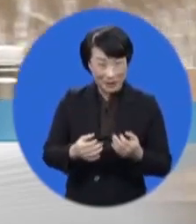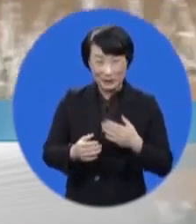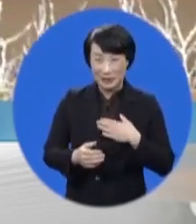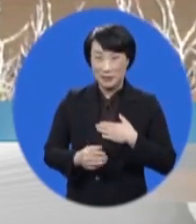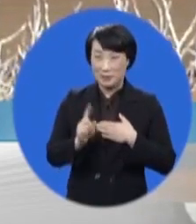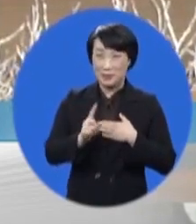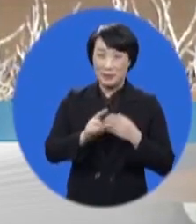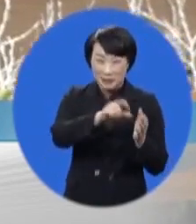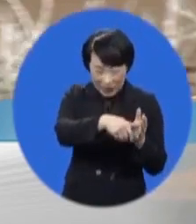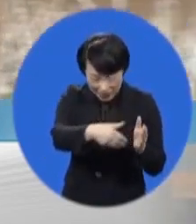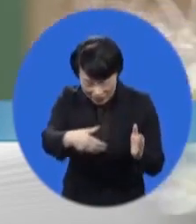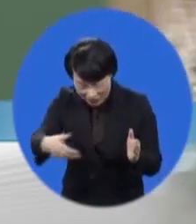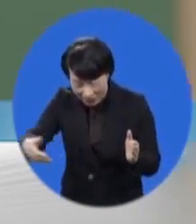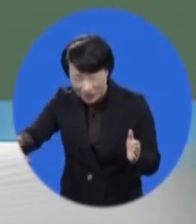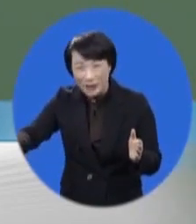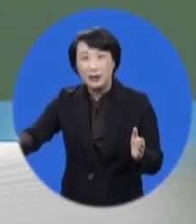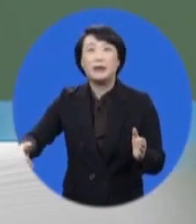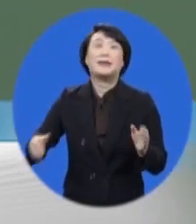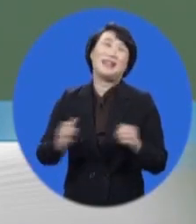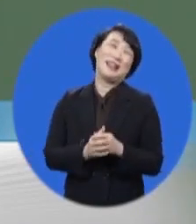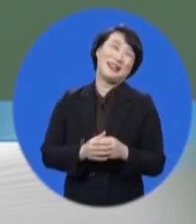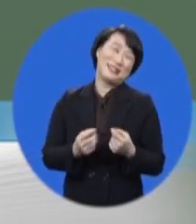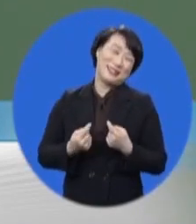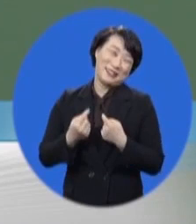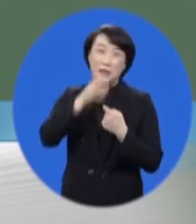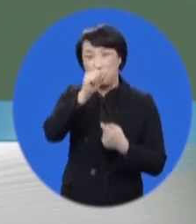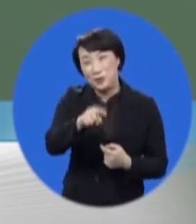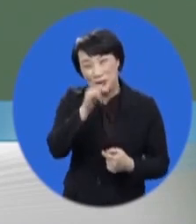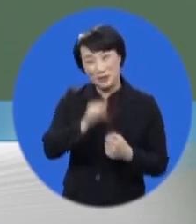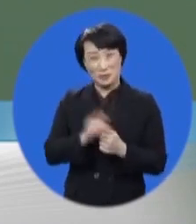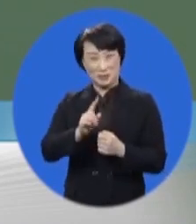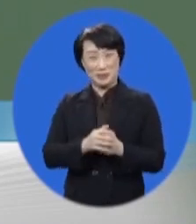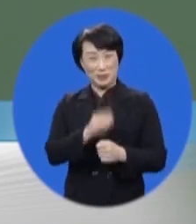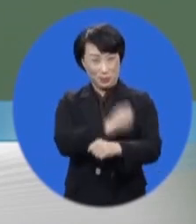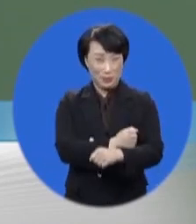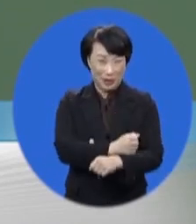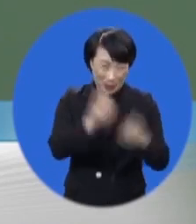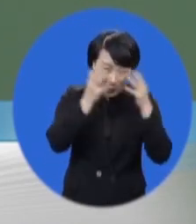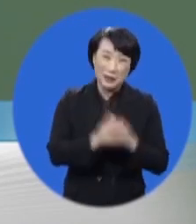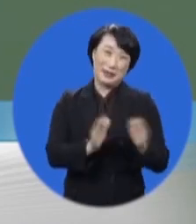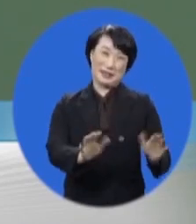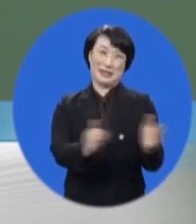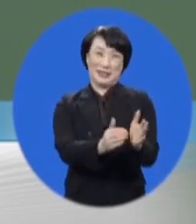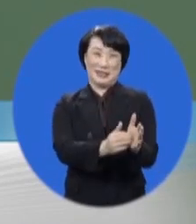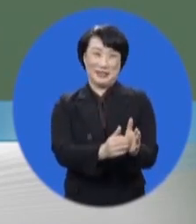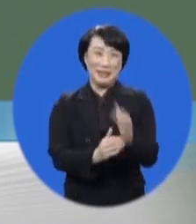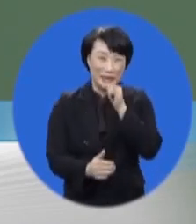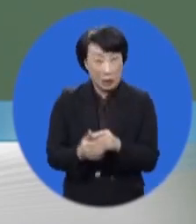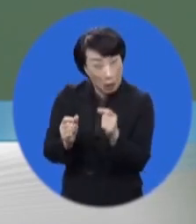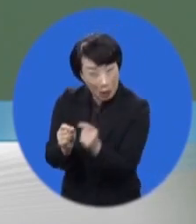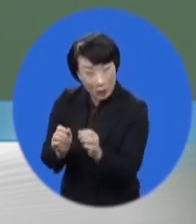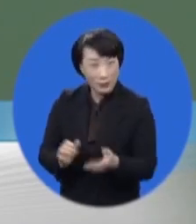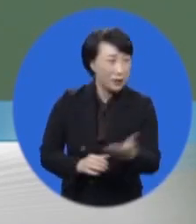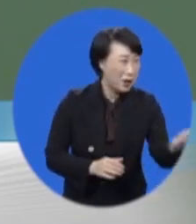죄송합니다, 세월이 지나간 장점이 있어. 무슨 장점이 있냐? 수고와 고통이 끝난다 이 말이야. 응?